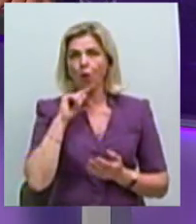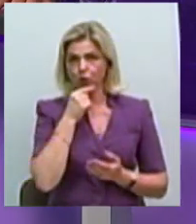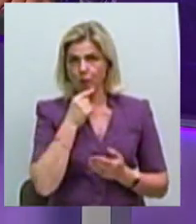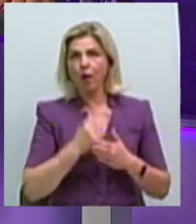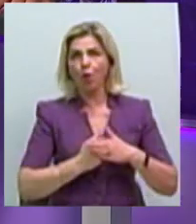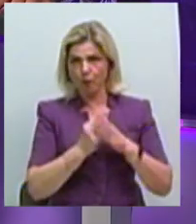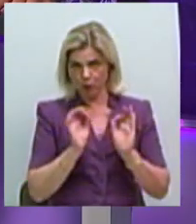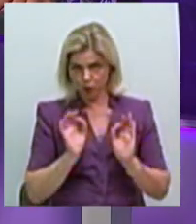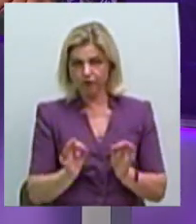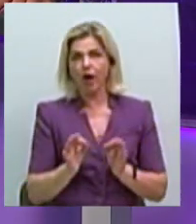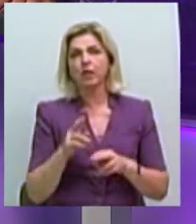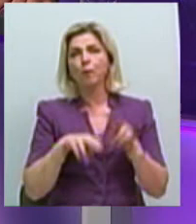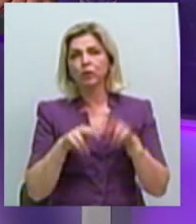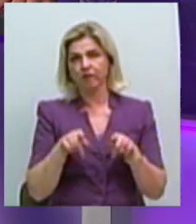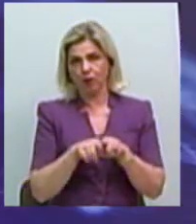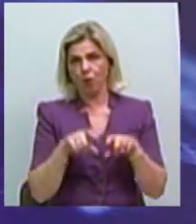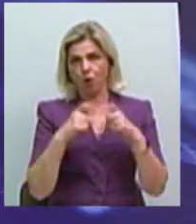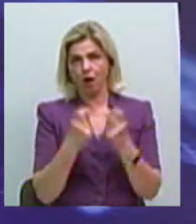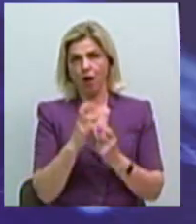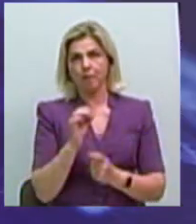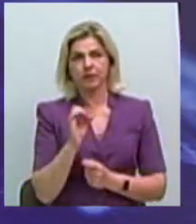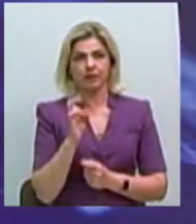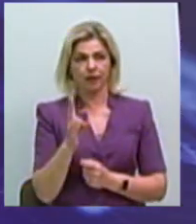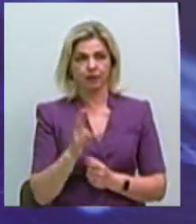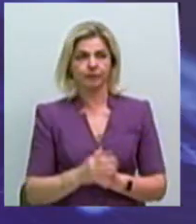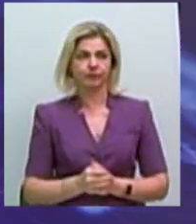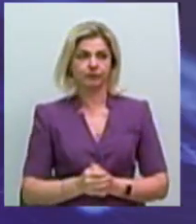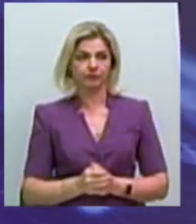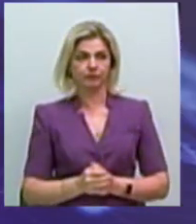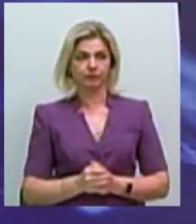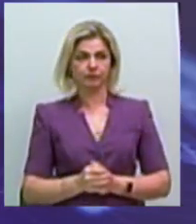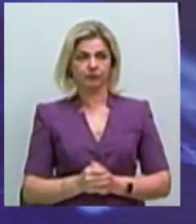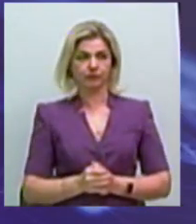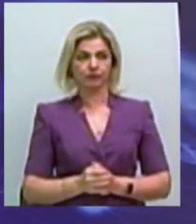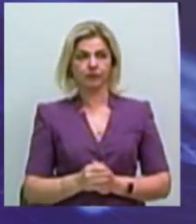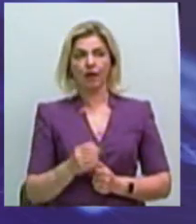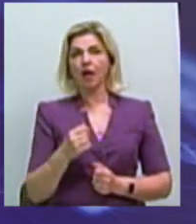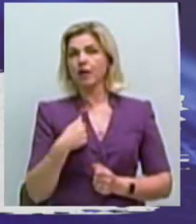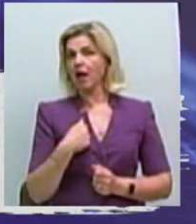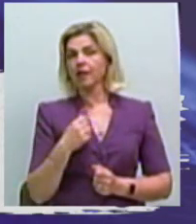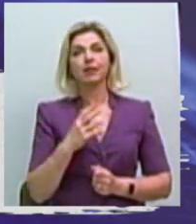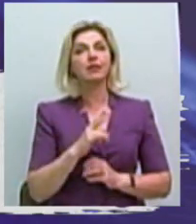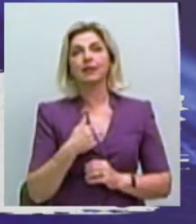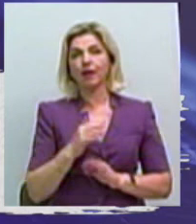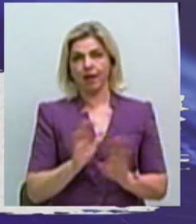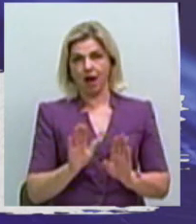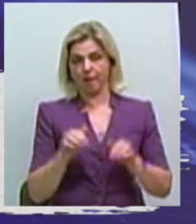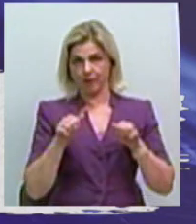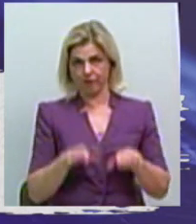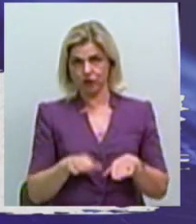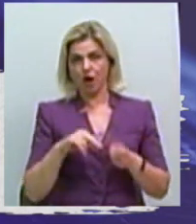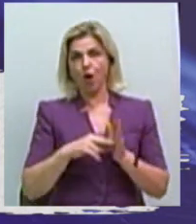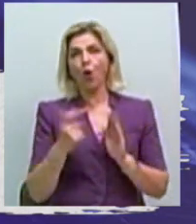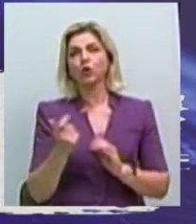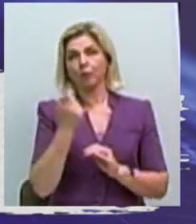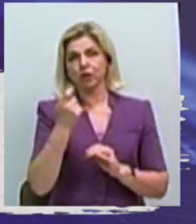даного басейну? Ну, по-перше, дякую, 90 секунд. По-перше, не я приймав рішення з приводу економічного обґрунтування, але